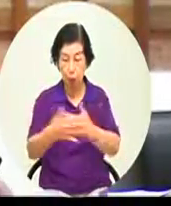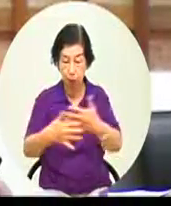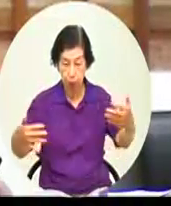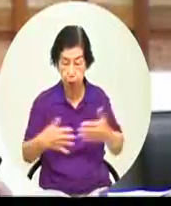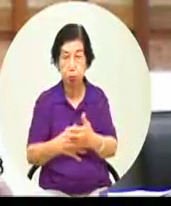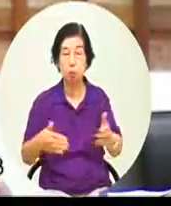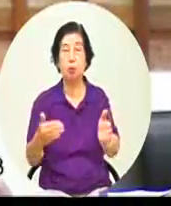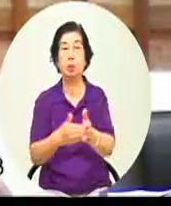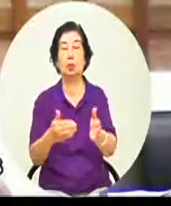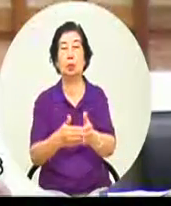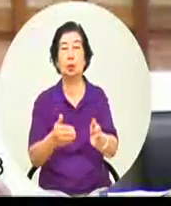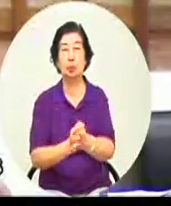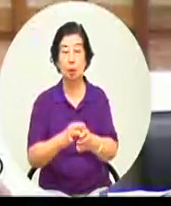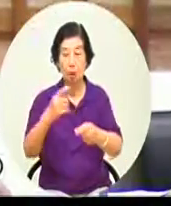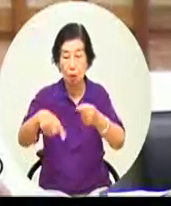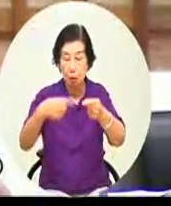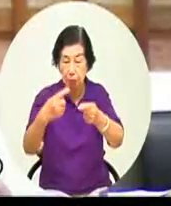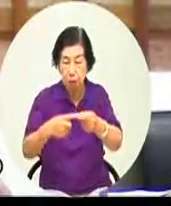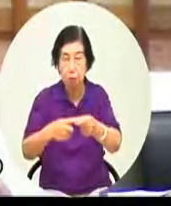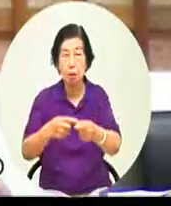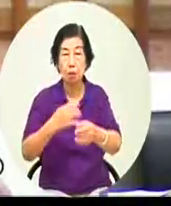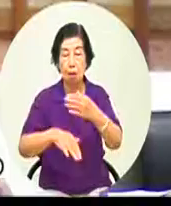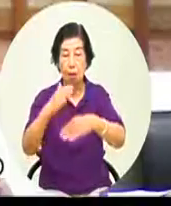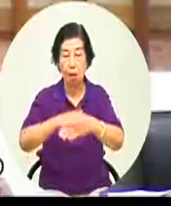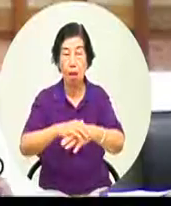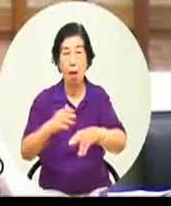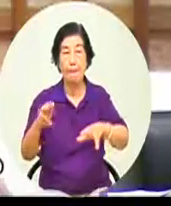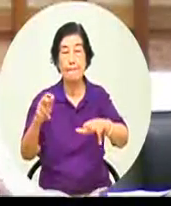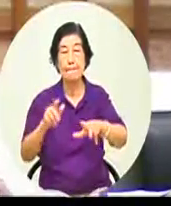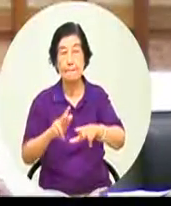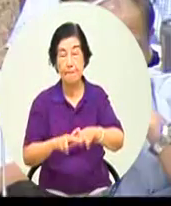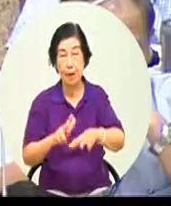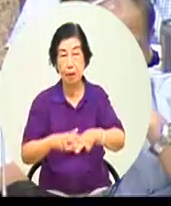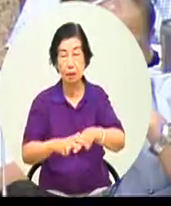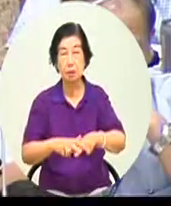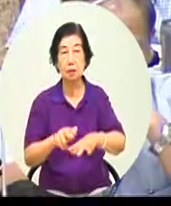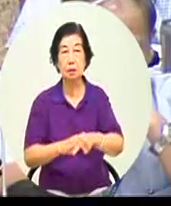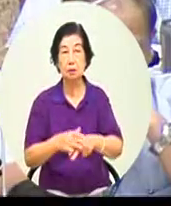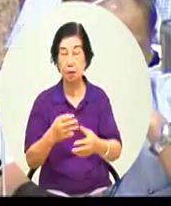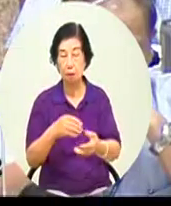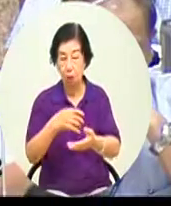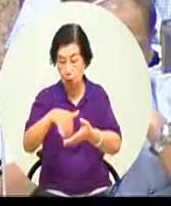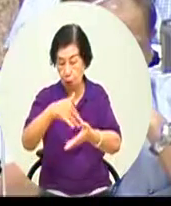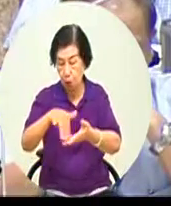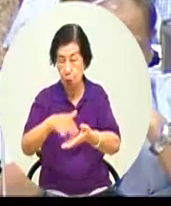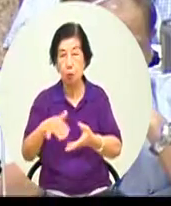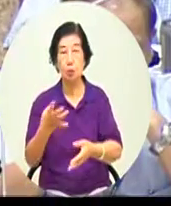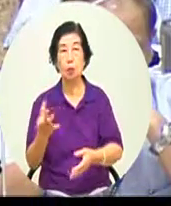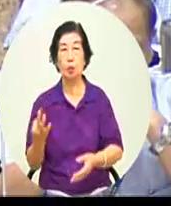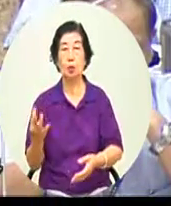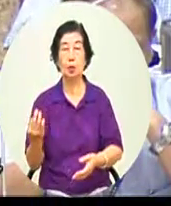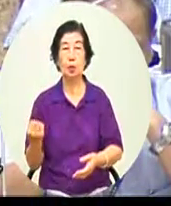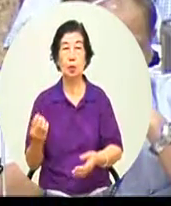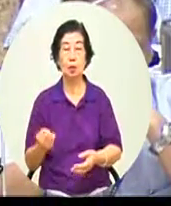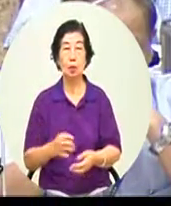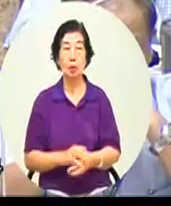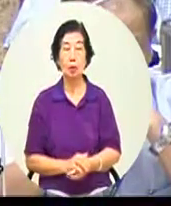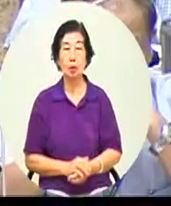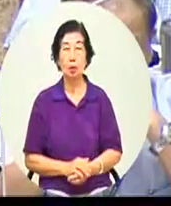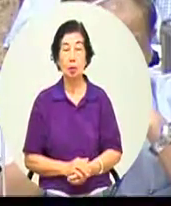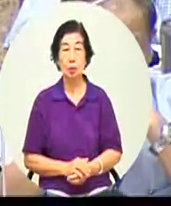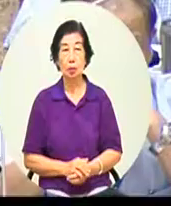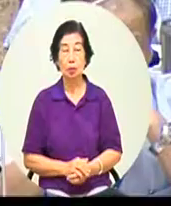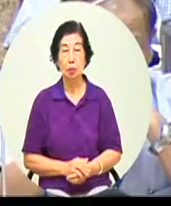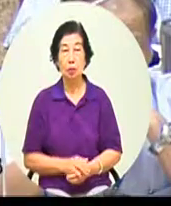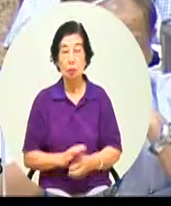次要有多少？ 我们如果说 才达到基本的成本， 我们现在其实那个整个 你们都应该早就